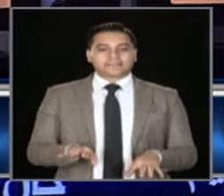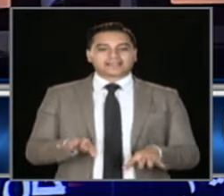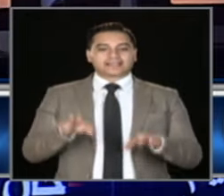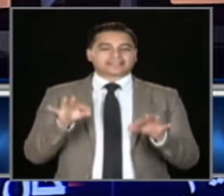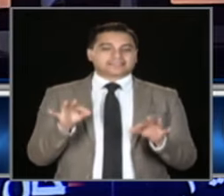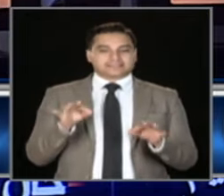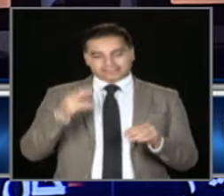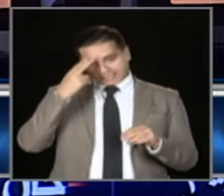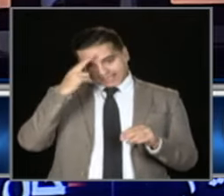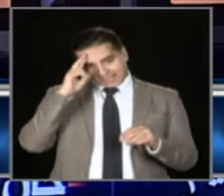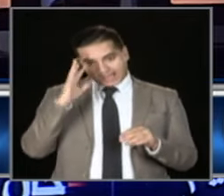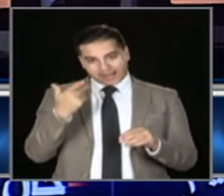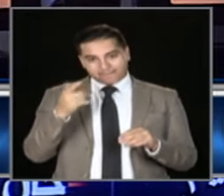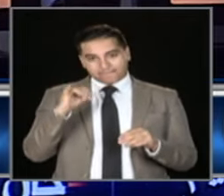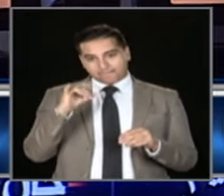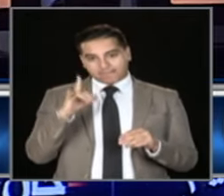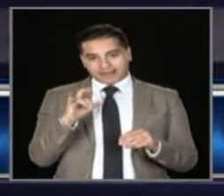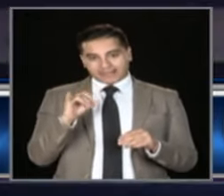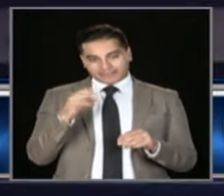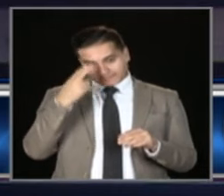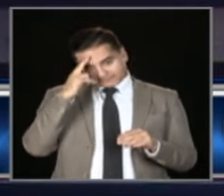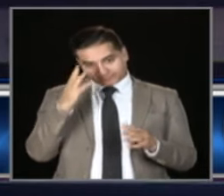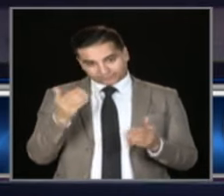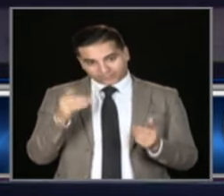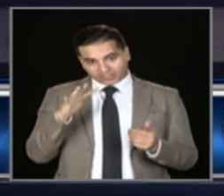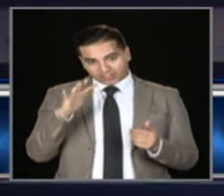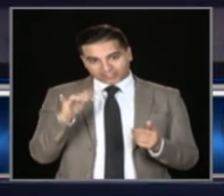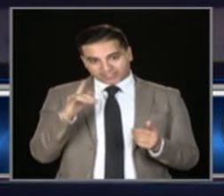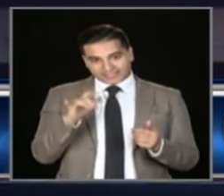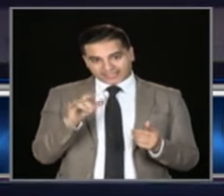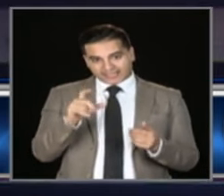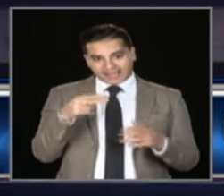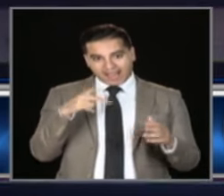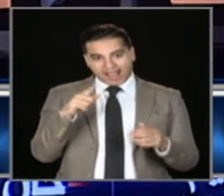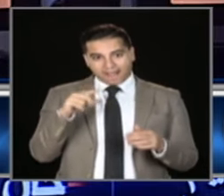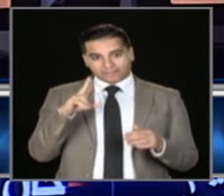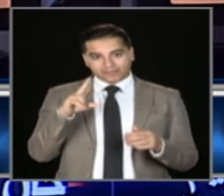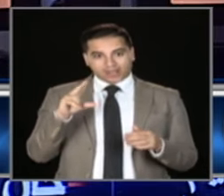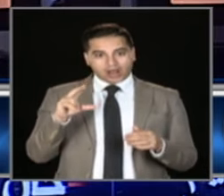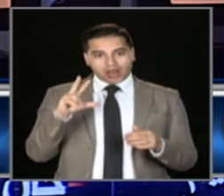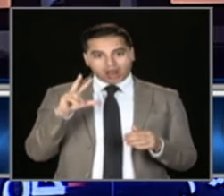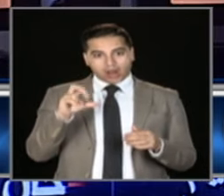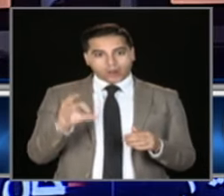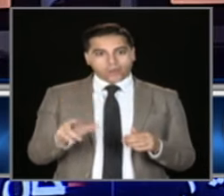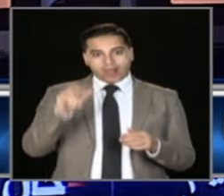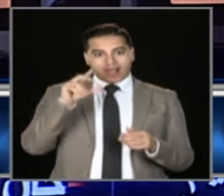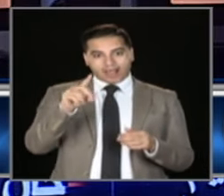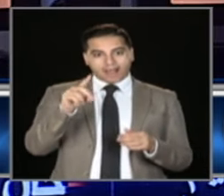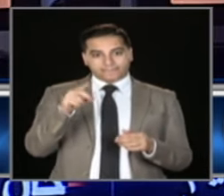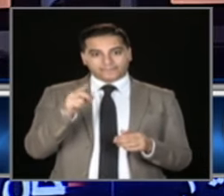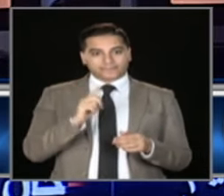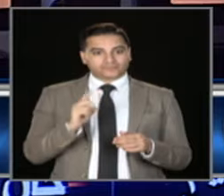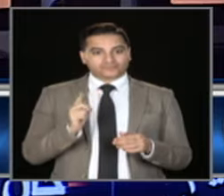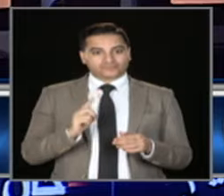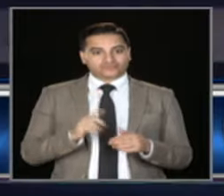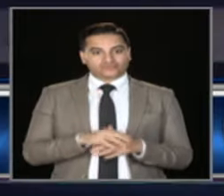هي مين يا مريم شيرين عبد الوهاب لا هي مش اول واحده غنت معاه الاغنيه دي يا مريم الله الله ام